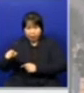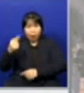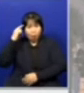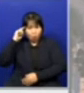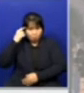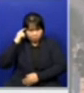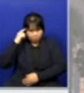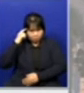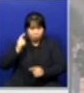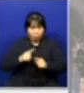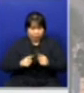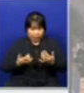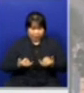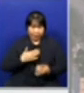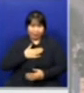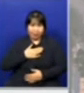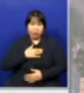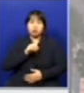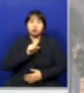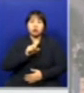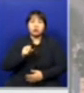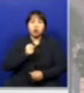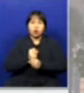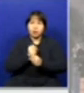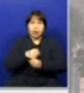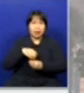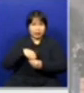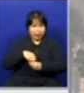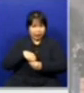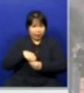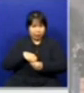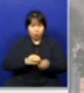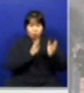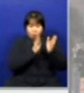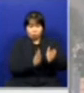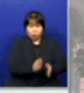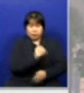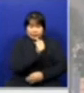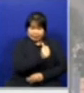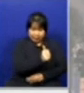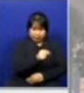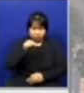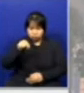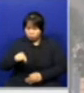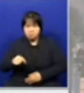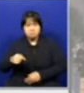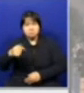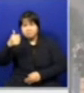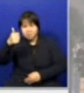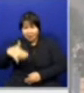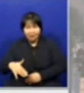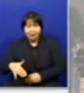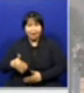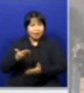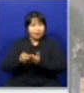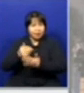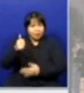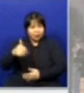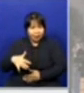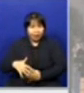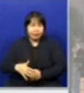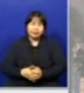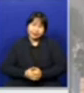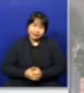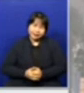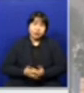านะที่เป็นส.ส.ในพื้นที่คนได้คนไม่ได้เพราะนั้นต้องกราบขอบคุณท่าน